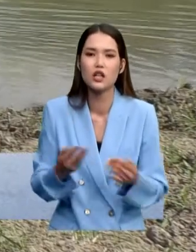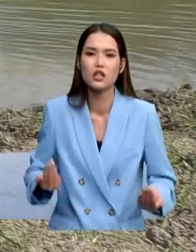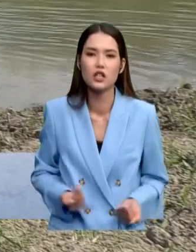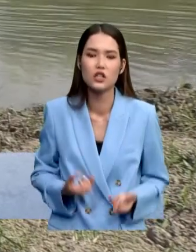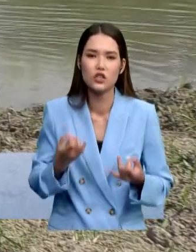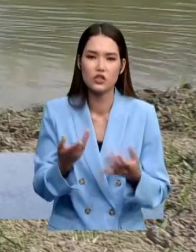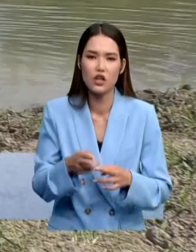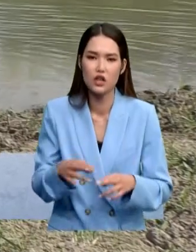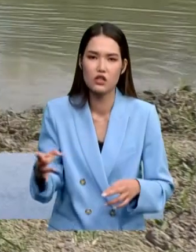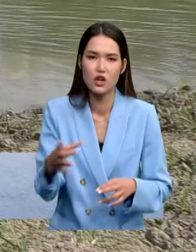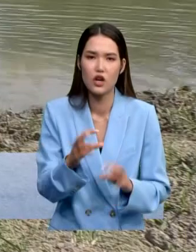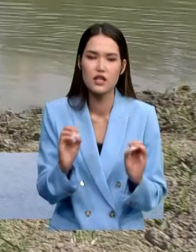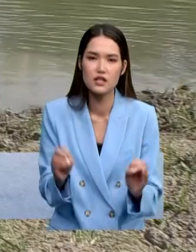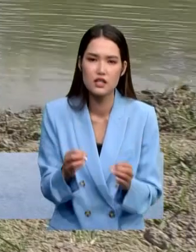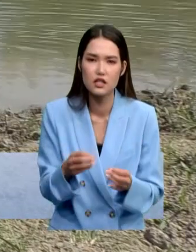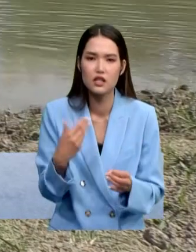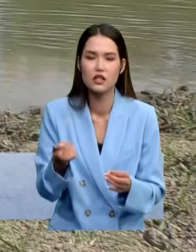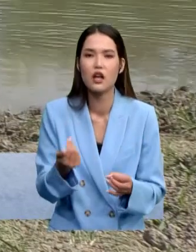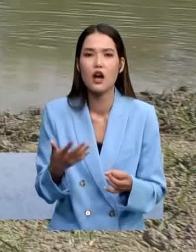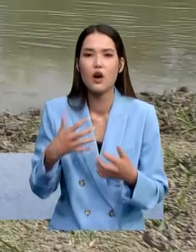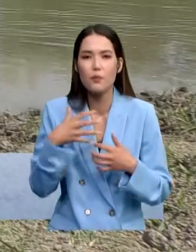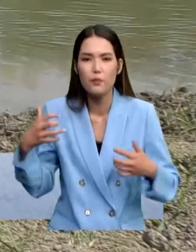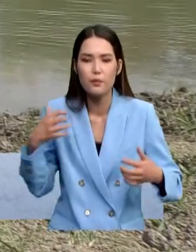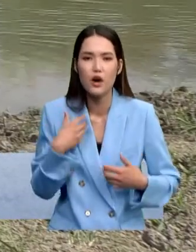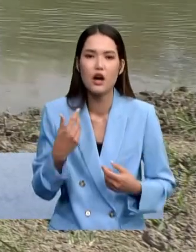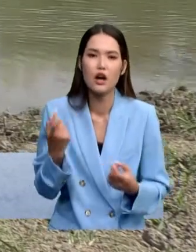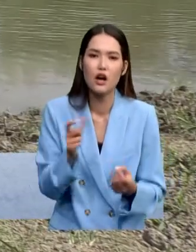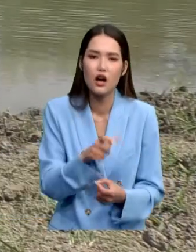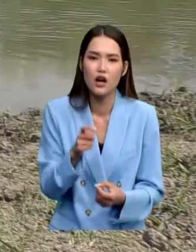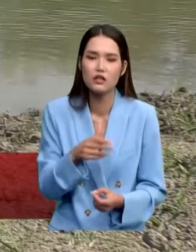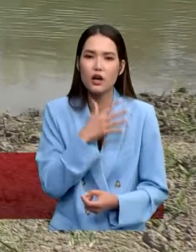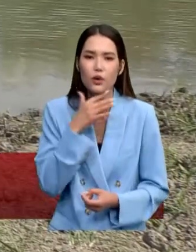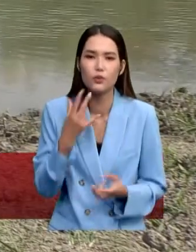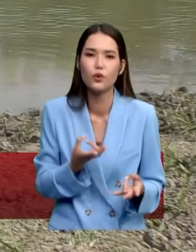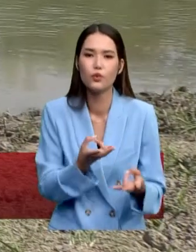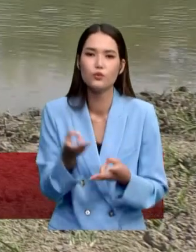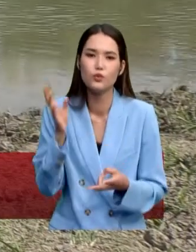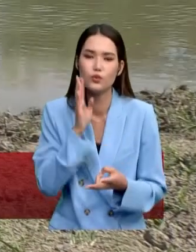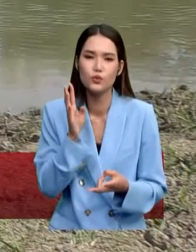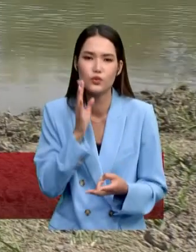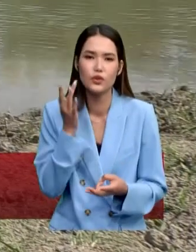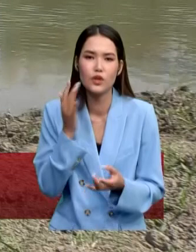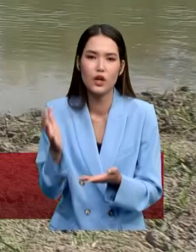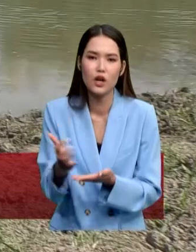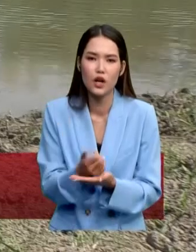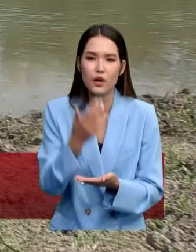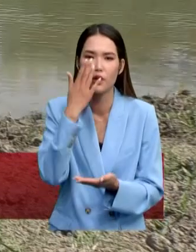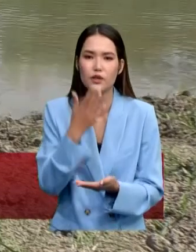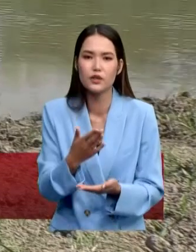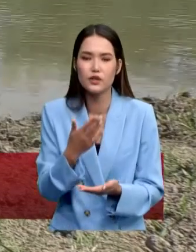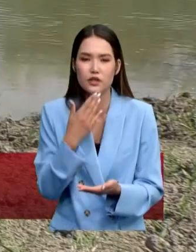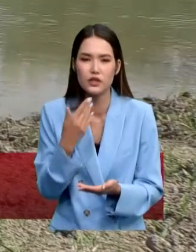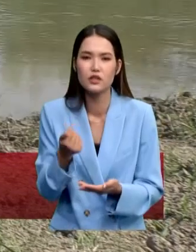Ақсу өзені. Адамы да малы да осыдан су тұтынады. Қыста мұзды ойып су алатын болса, жазда